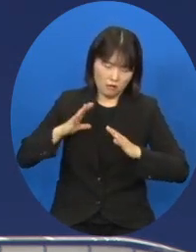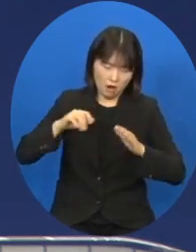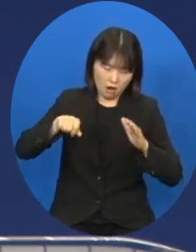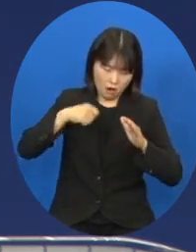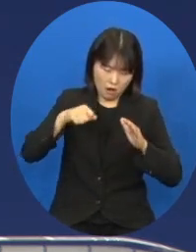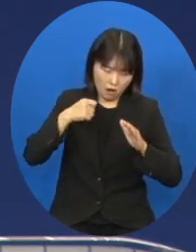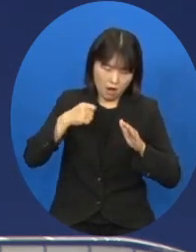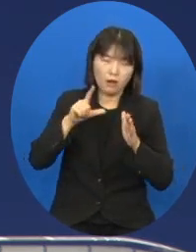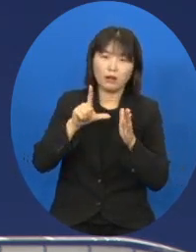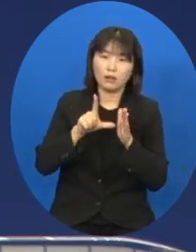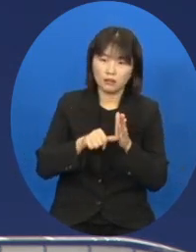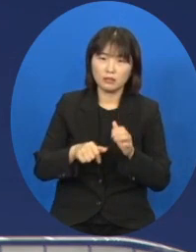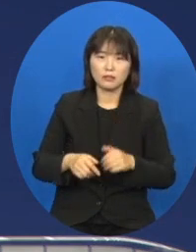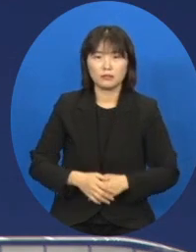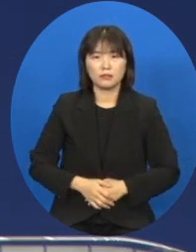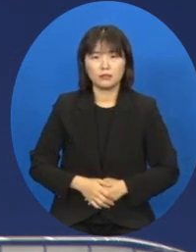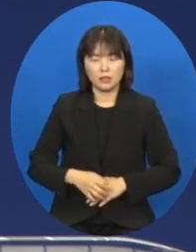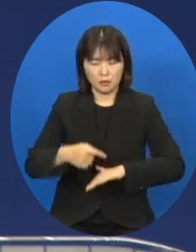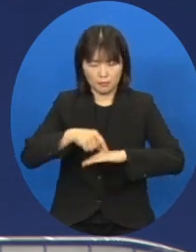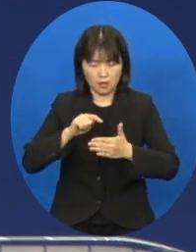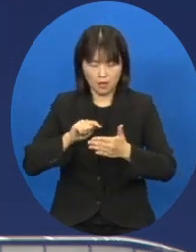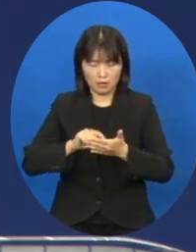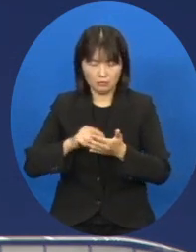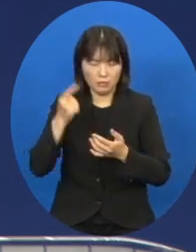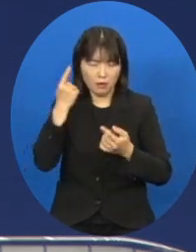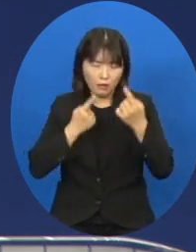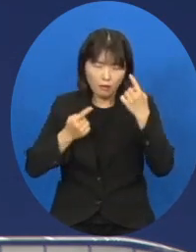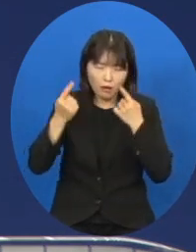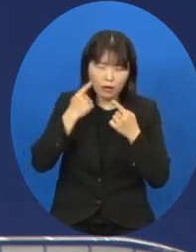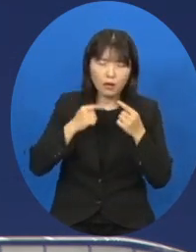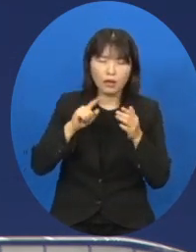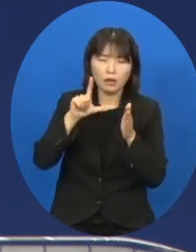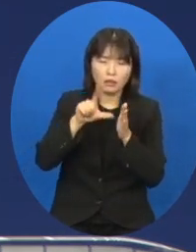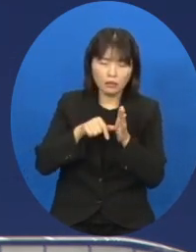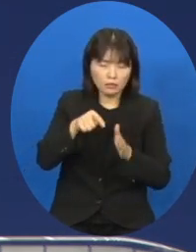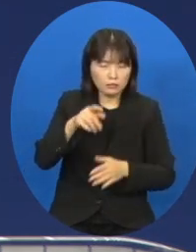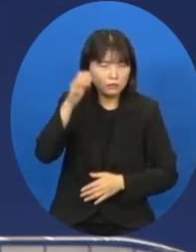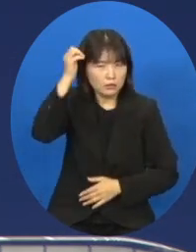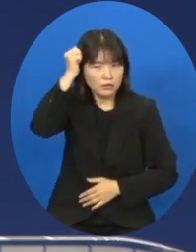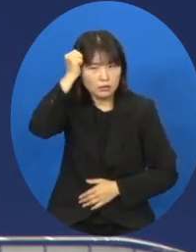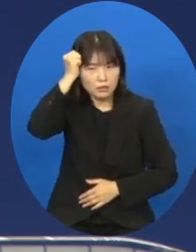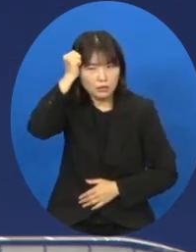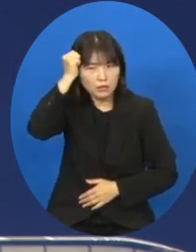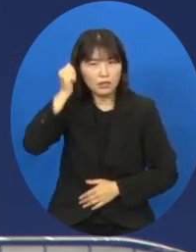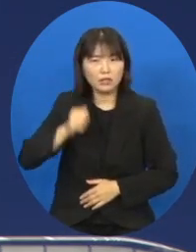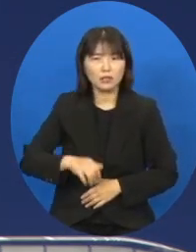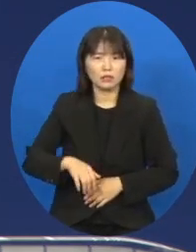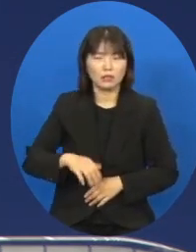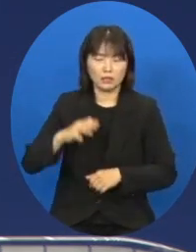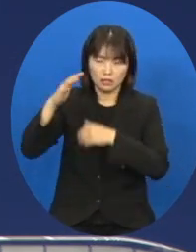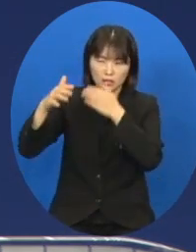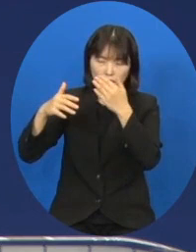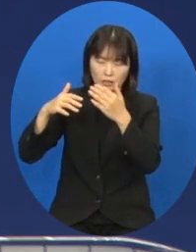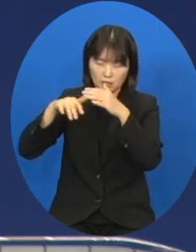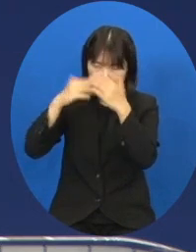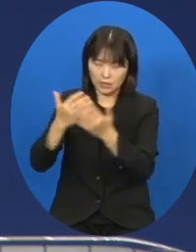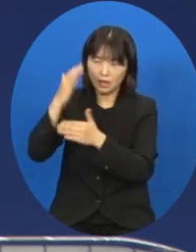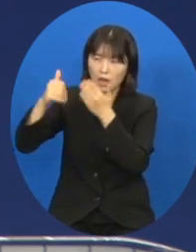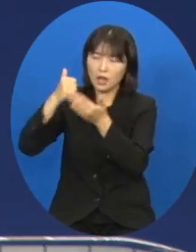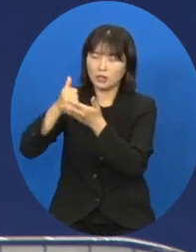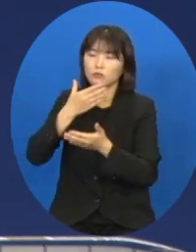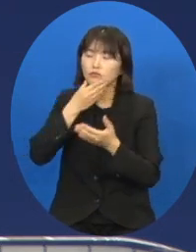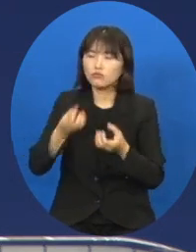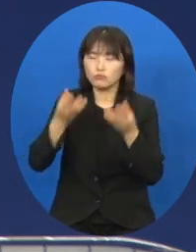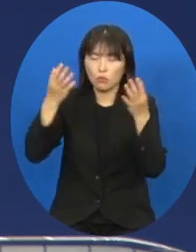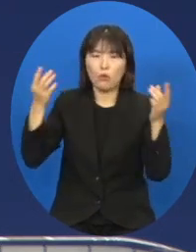시간, 그리고 마음에 상처가 되었던 그때의 그 기억이 다 하나님의 축복으로 바뀌더라는